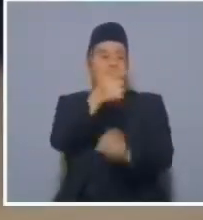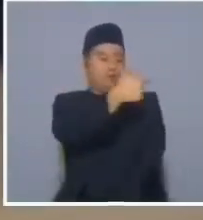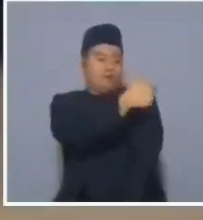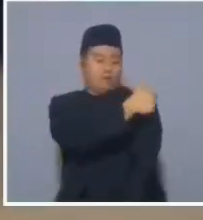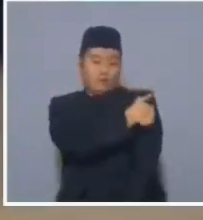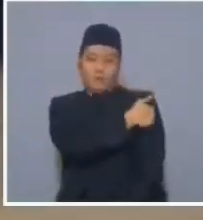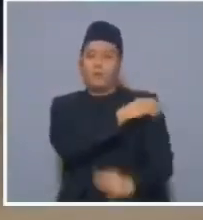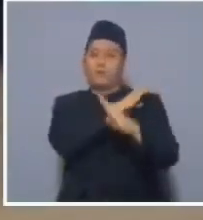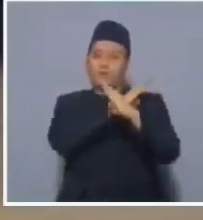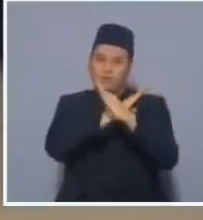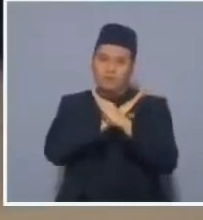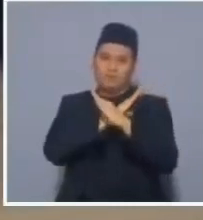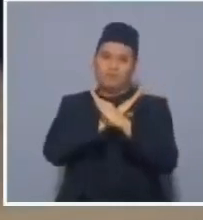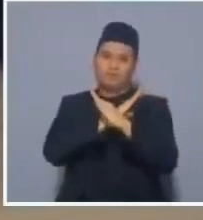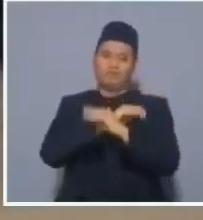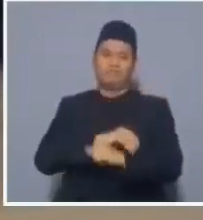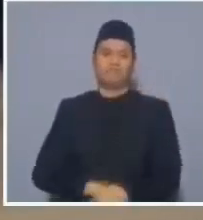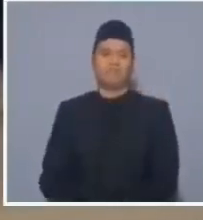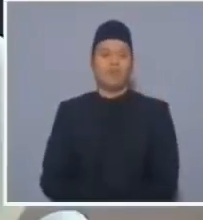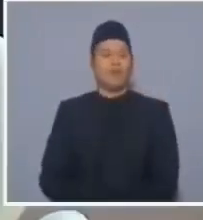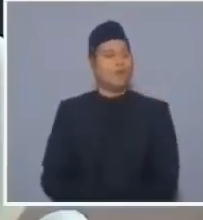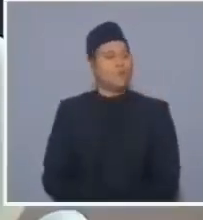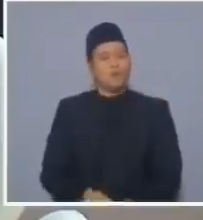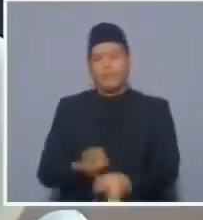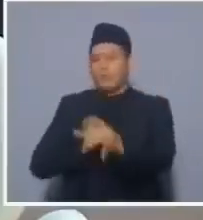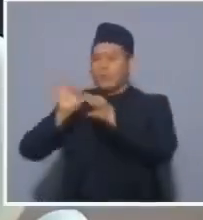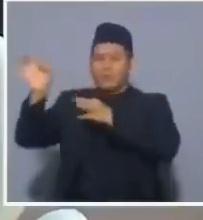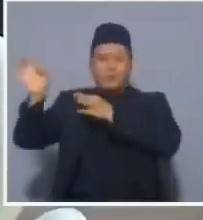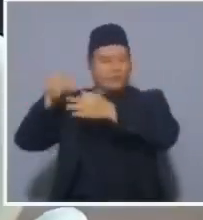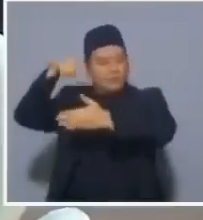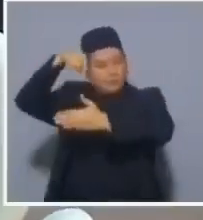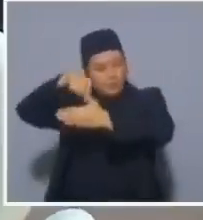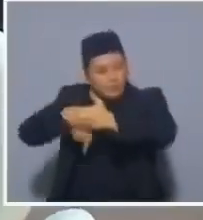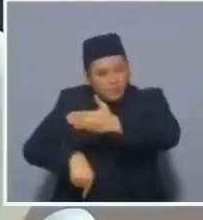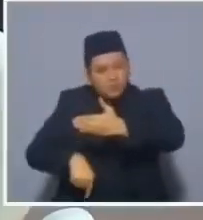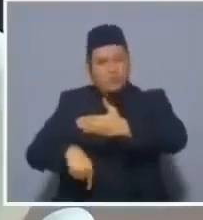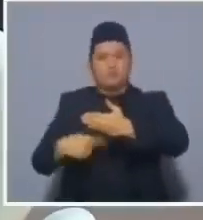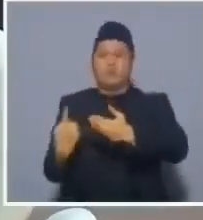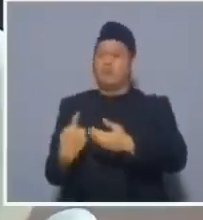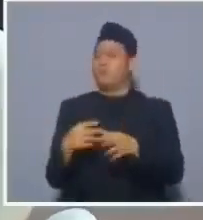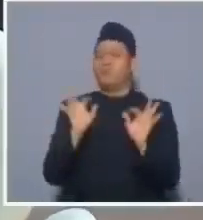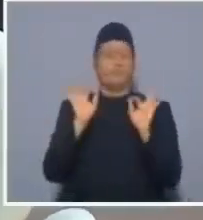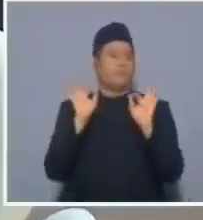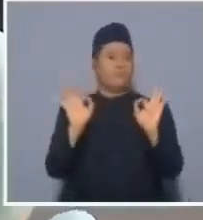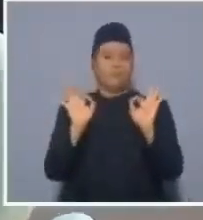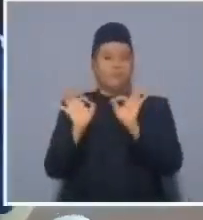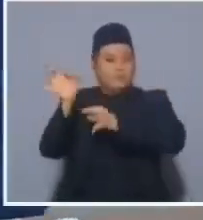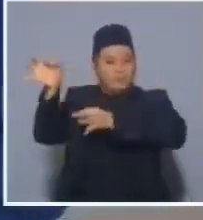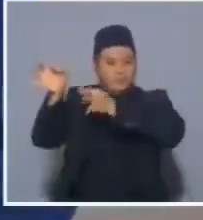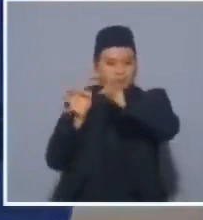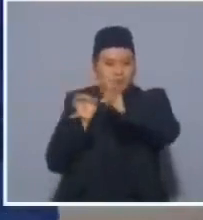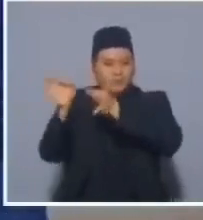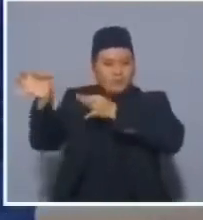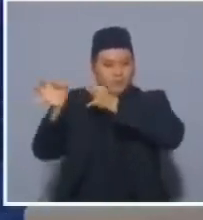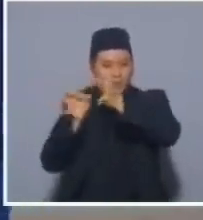ini. Masya Allah, begitu detail, terperinci dan sempurna penjelasan Datuk sebentar tadi. Macam mana?